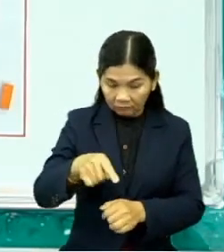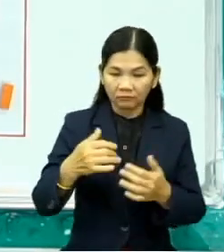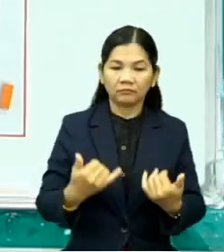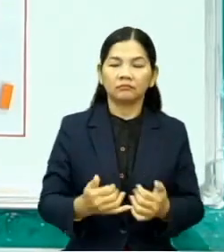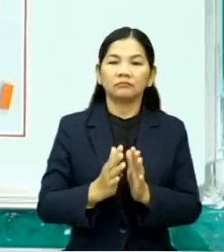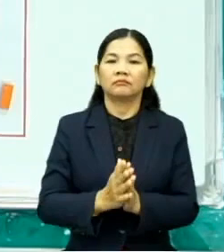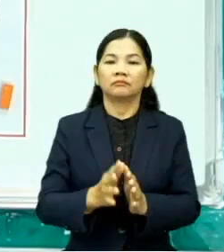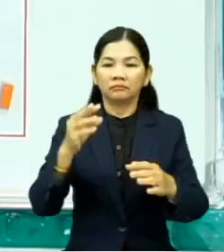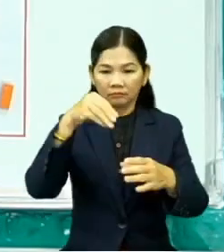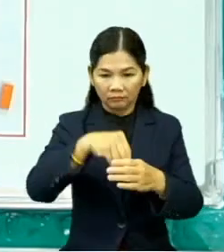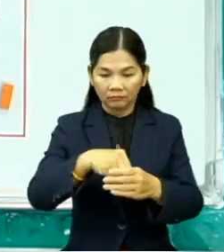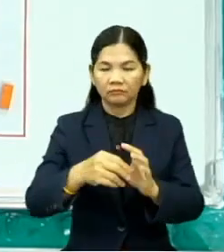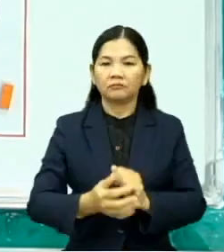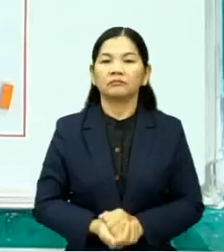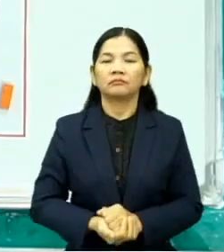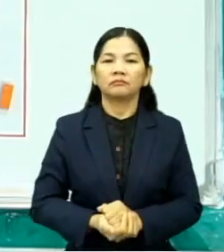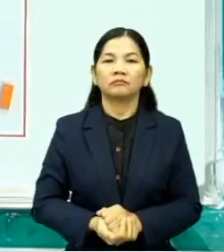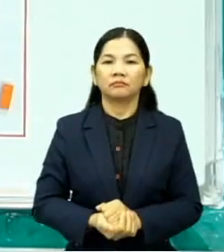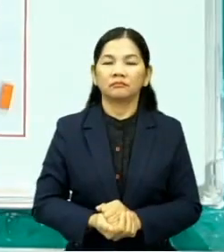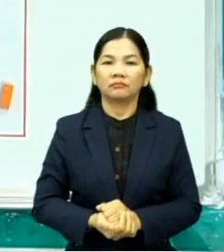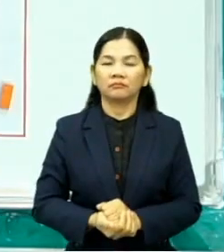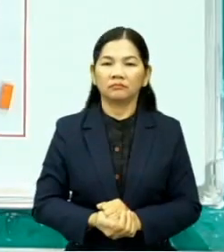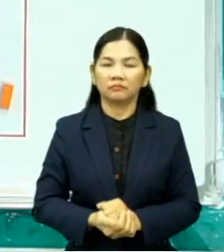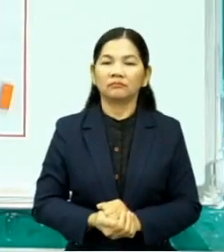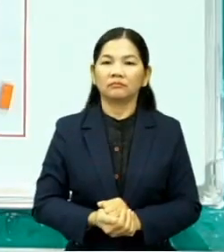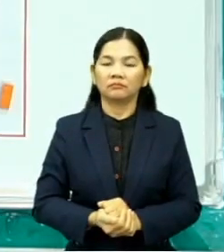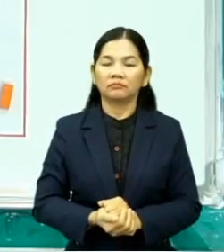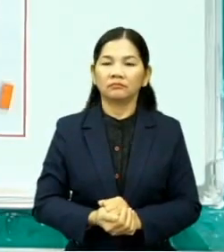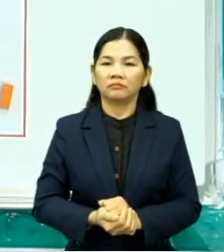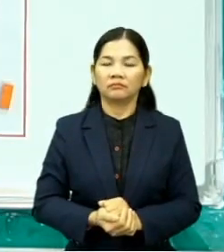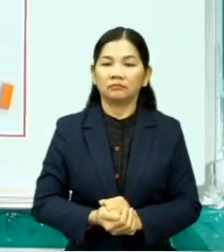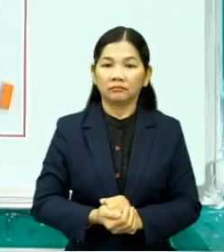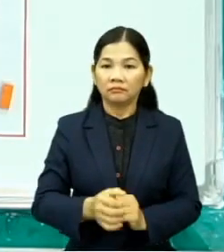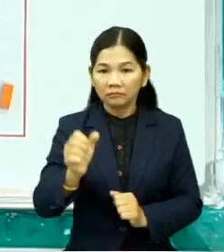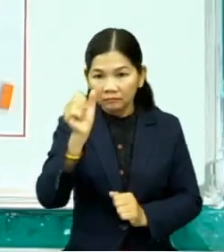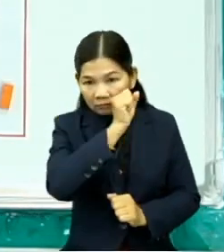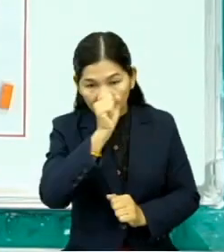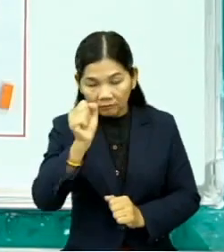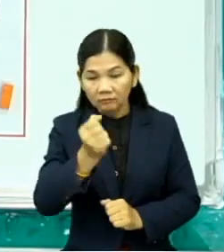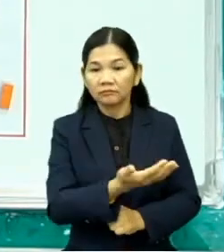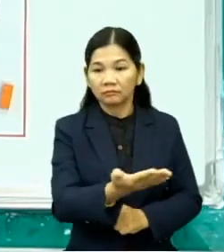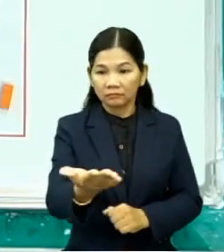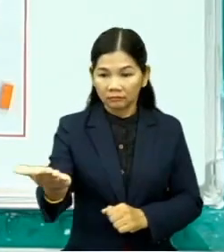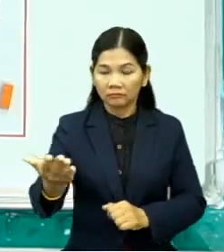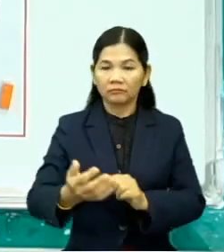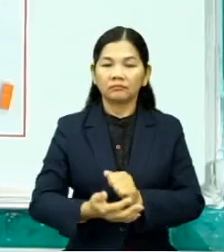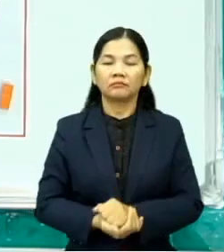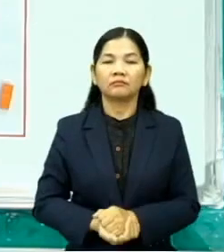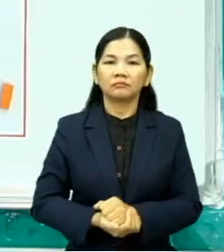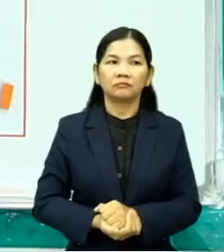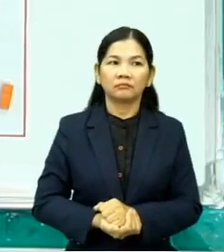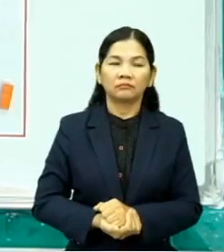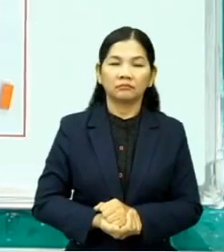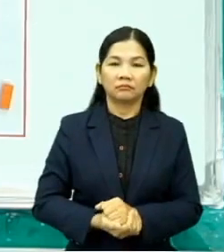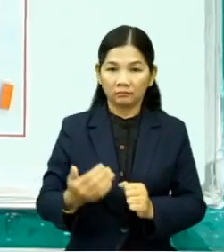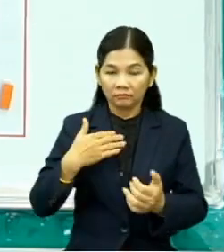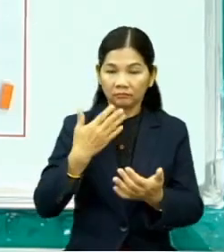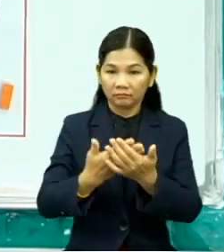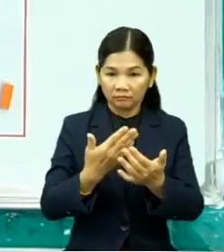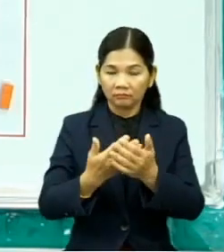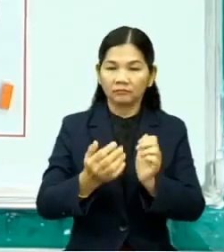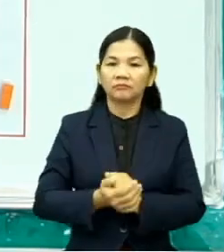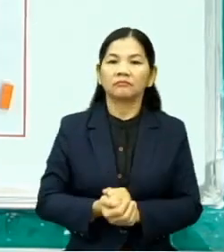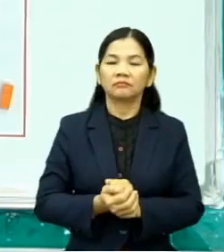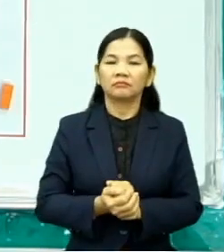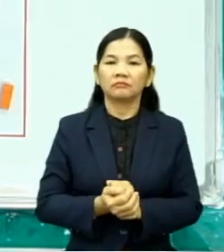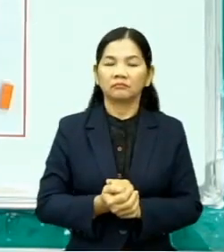របស់អត្តបទនេះគឺវងភ្លេងអាយ៉ៃចាអញ្ចឹងកូនទាំងអស់គ្នាកូនដែរស្ដាប់អាយ៉ៃទេកូនចាអ្នកគ្រូជឿជាក់ថាកូនទាំងអស់គ្នាគឺដែរស្ដាប់ណាកូនណាចាអញ្ចឹងកូនទាំងអស់គ្នាឥឡូវយើងមកសិក្សាអត្តបទម្ដងណាកូនចាវងភ្លេងអាយ៉ៃគឺយកតាមឈ្មោះអ្នកបង្កើតវងភ្លេងនេះមកដាក់តែម្ដងគឺតាយ៉ៃចាអញ្ចឹង vùng play ở dài nấy cứ chmua vùng play ở